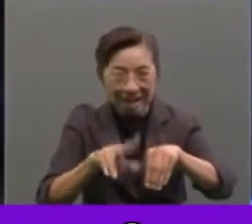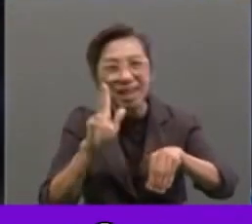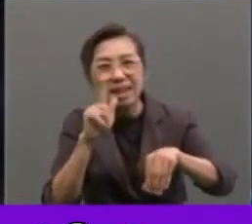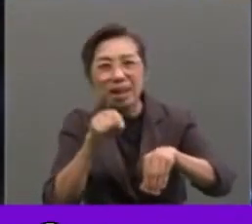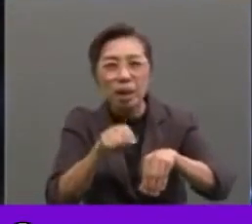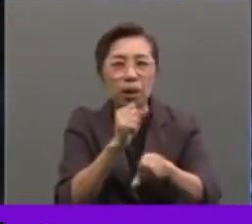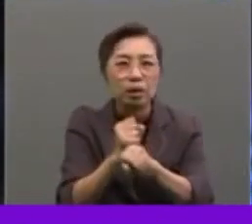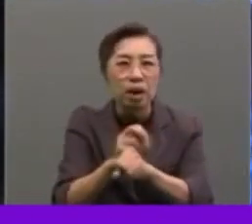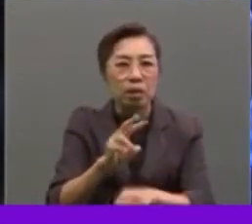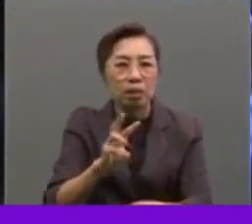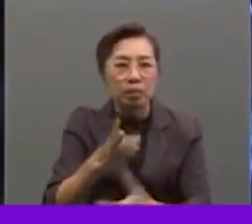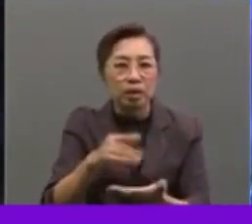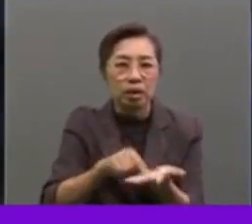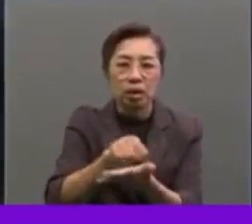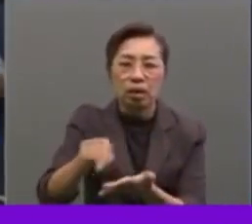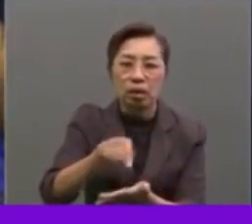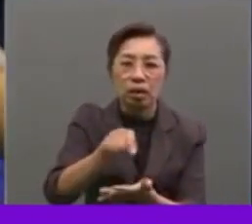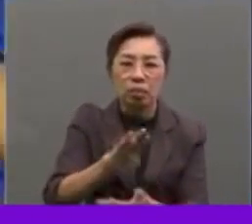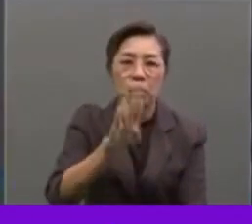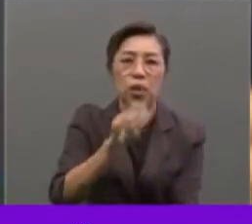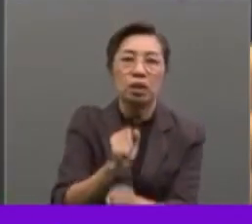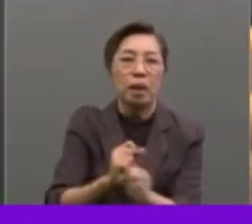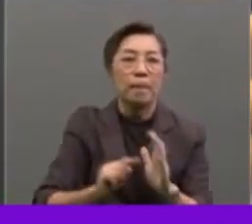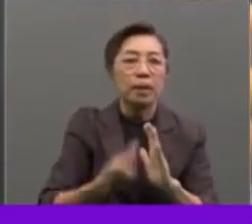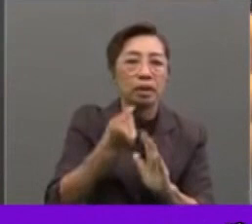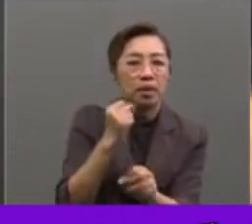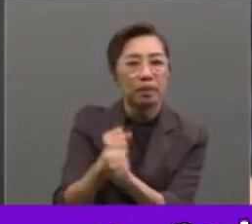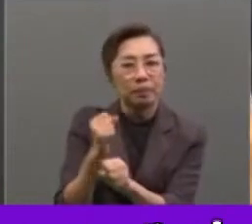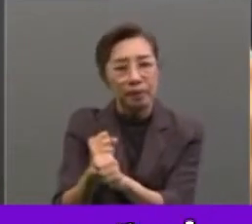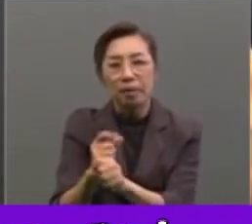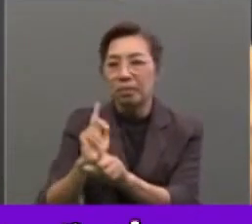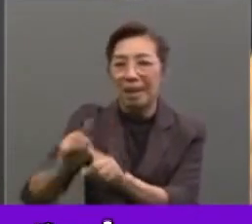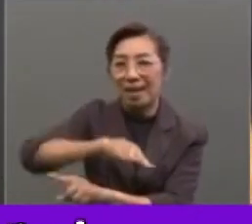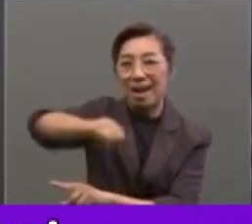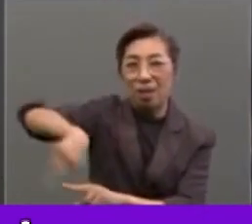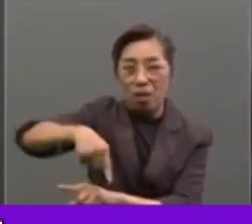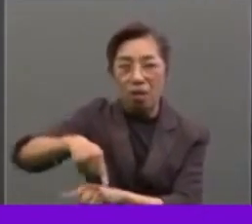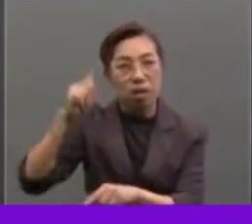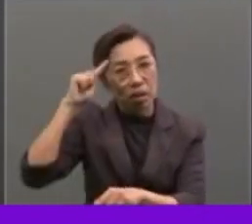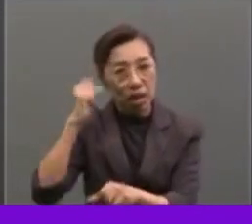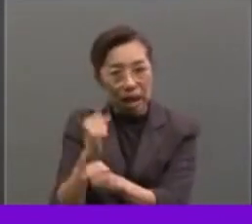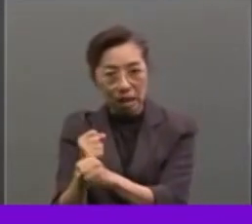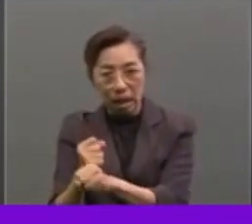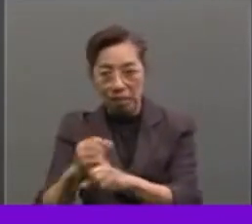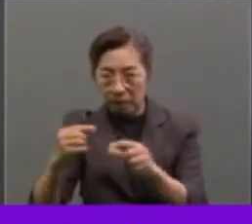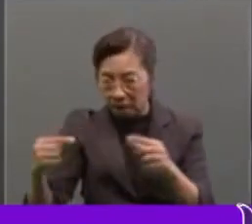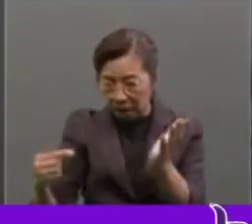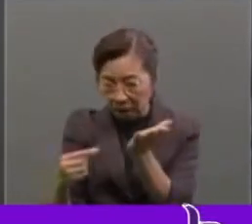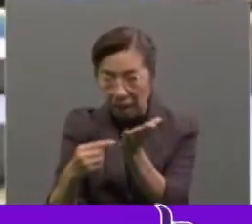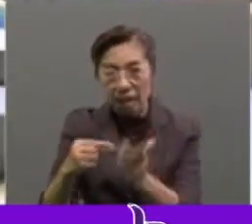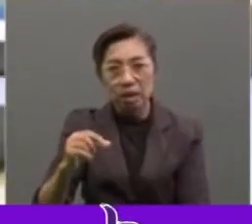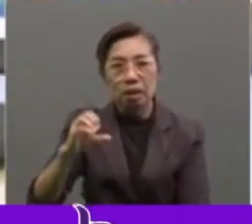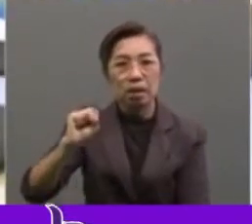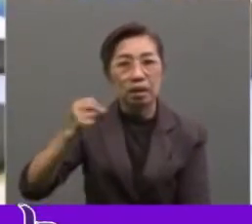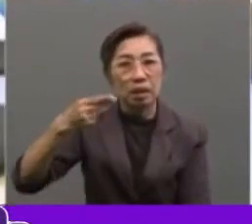กันนี้ครับนายเศรษฐาทวีศิลป์นายกรัฐมนตรียืนยันนะครับว่าไทยเป็นจุดหมายปลายทางที่ปลอดภัยสำหรับการ